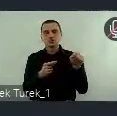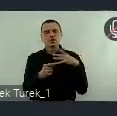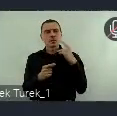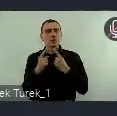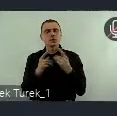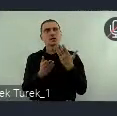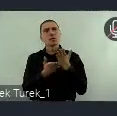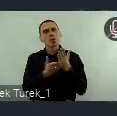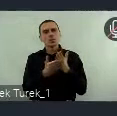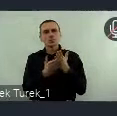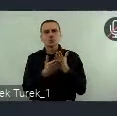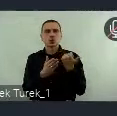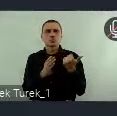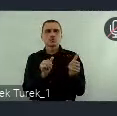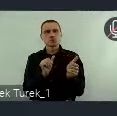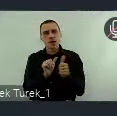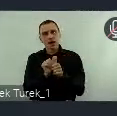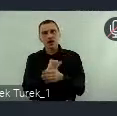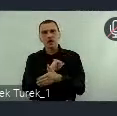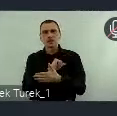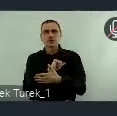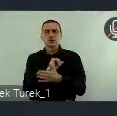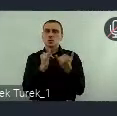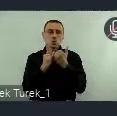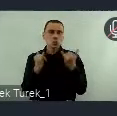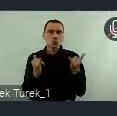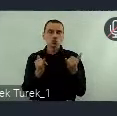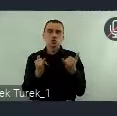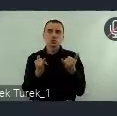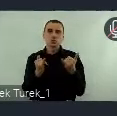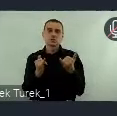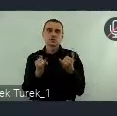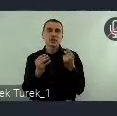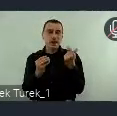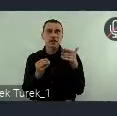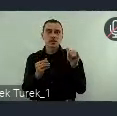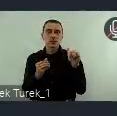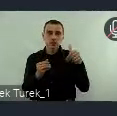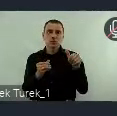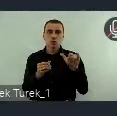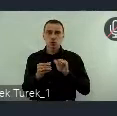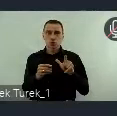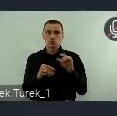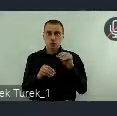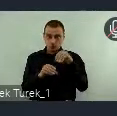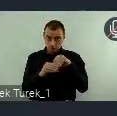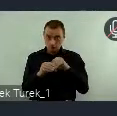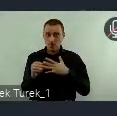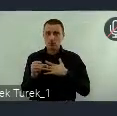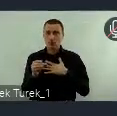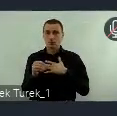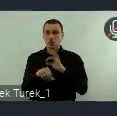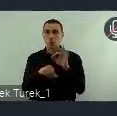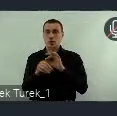wspomagania nie dokupić przy okazji projektu może jakąś pętlę indukcyjną może coś żeby mieć tam parę tysięcy złotych dodatkowo do projektu ale jest już zostaję na